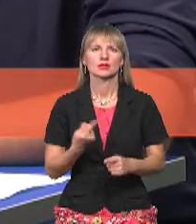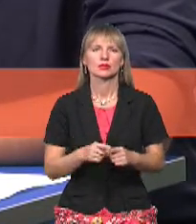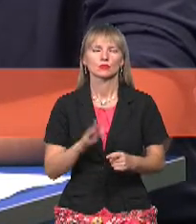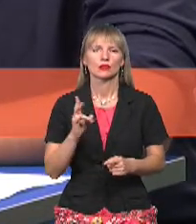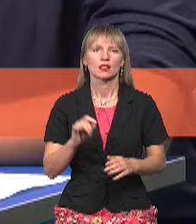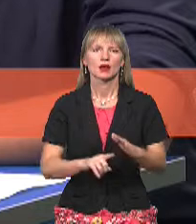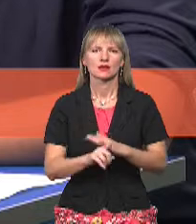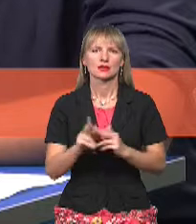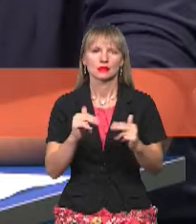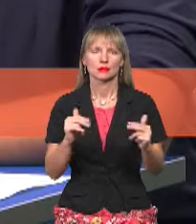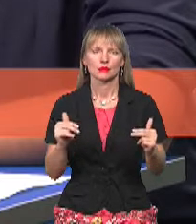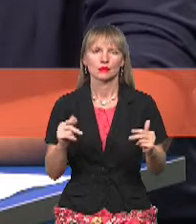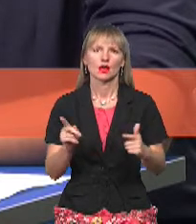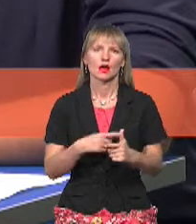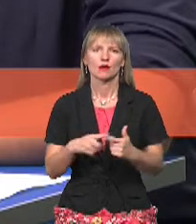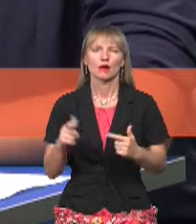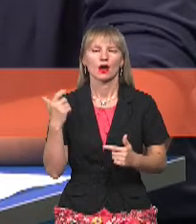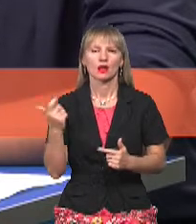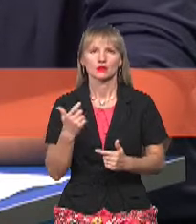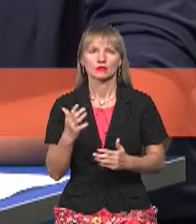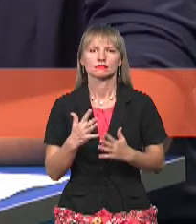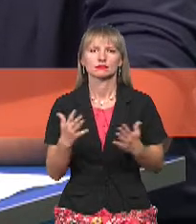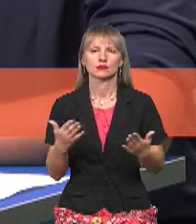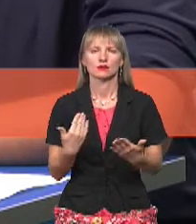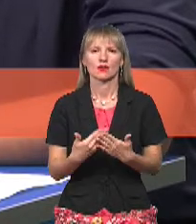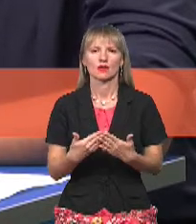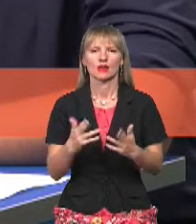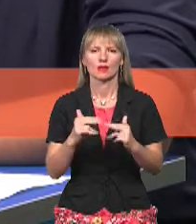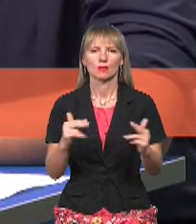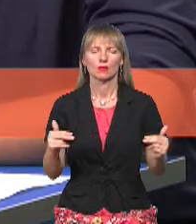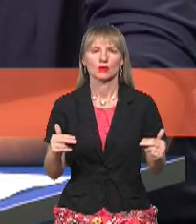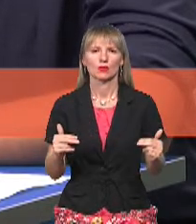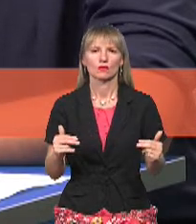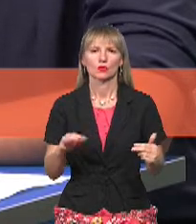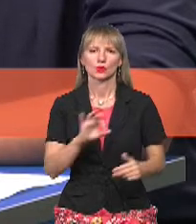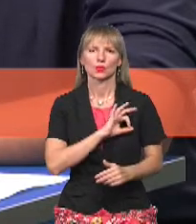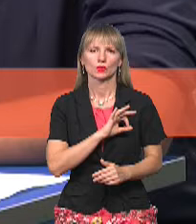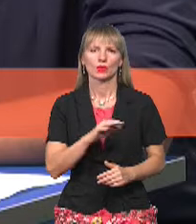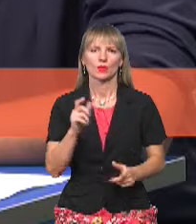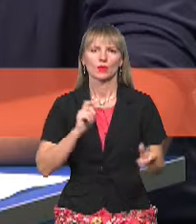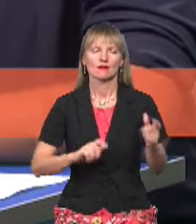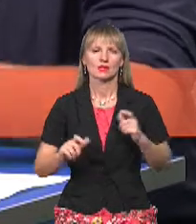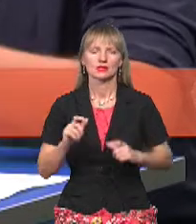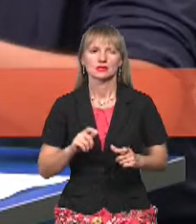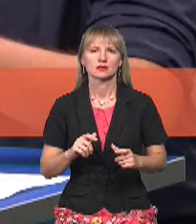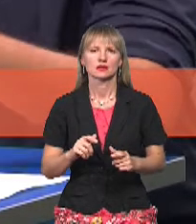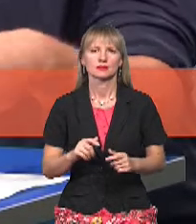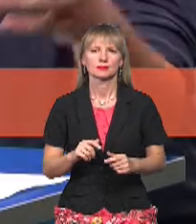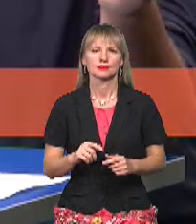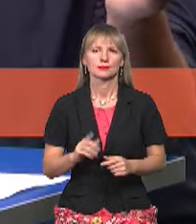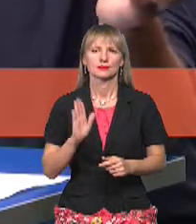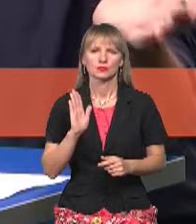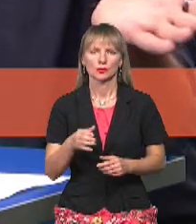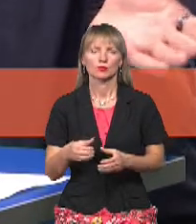буде на базі Дніпропетровського або Харківського, ну, більш всього за Дніпропетровський юридичний університет. Тобто кандидатів будуть